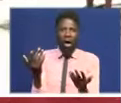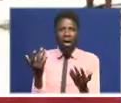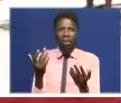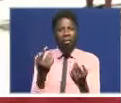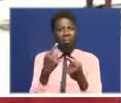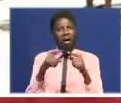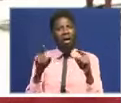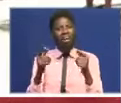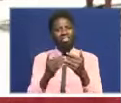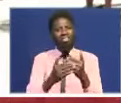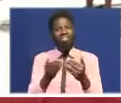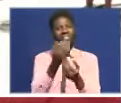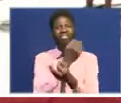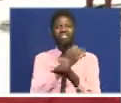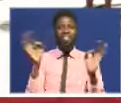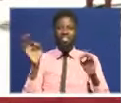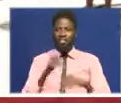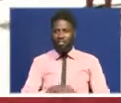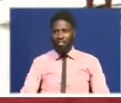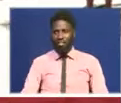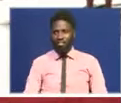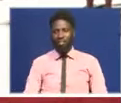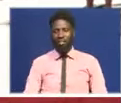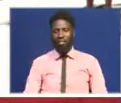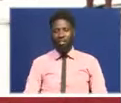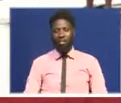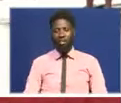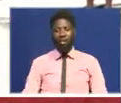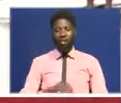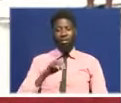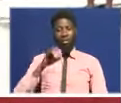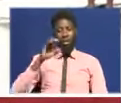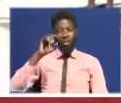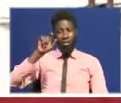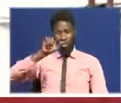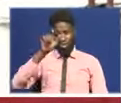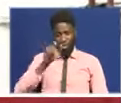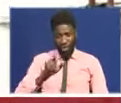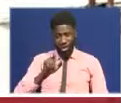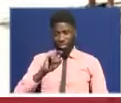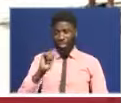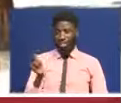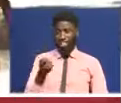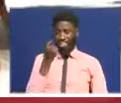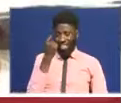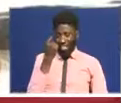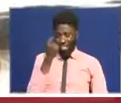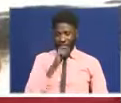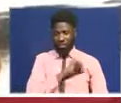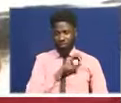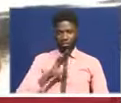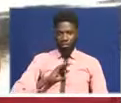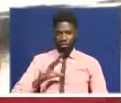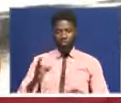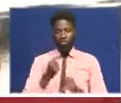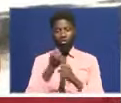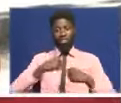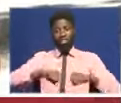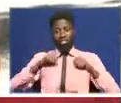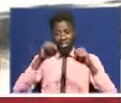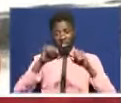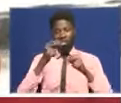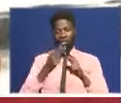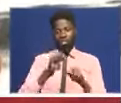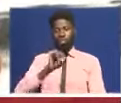it? Afisa mkuu mtendaji wa chama cha utalii cha pwani ya Kenya, Julius Owino, anasema mamlaka husika kutochukua